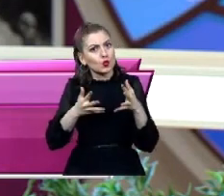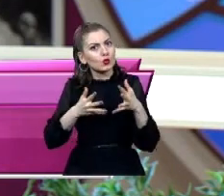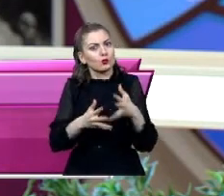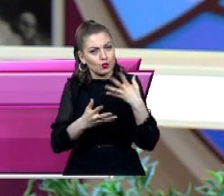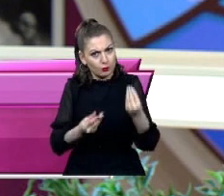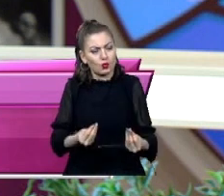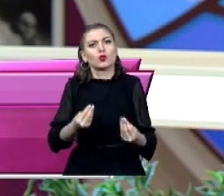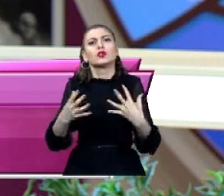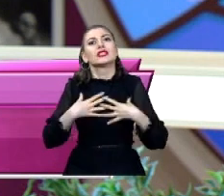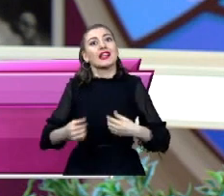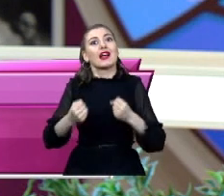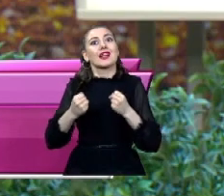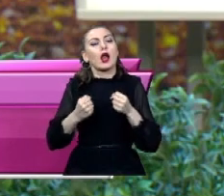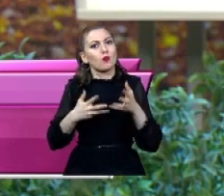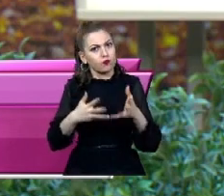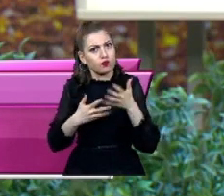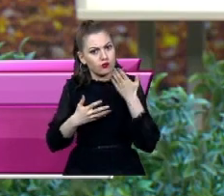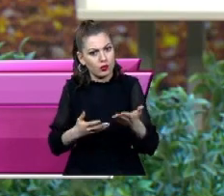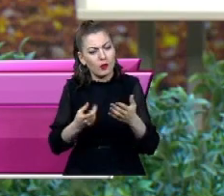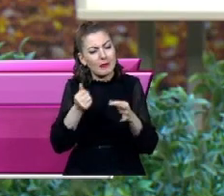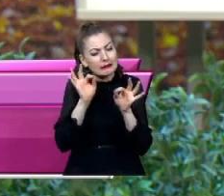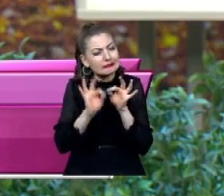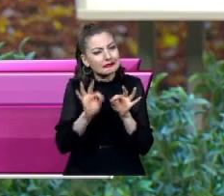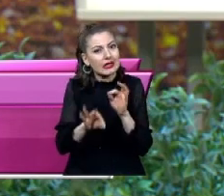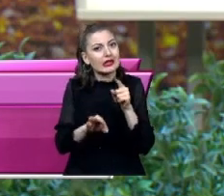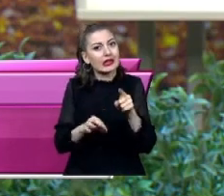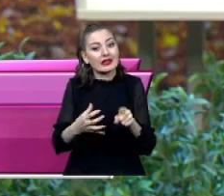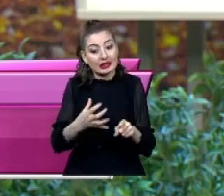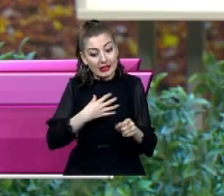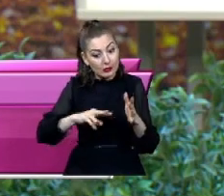sağlıklı üretebiliyorsanız bütçeniz bir şekilde kendi dengesini buluyor.